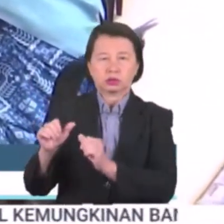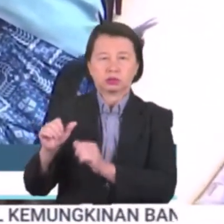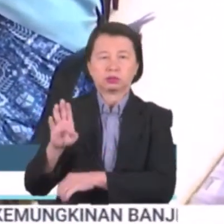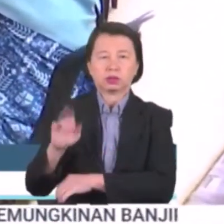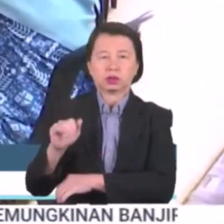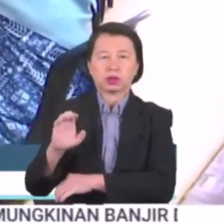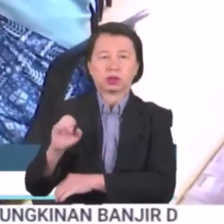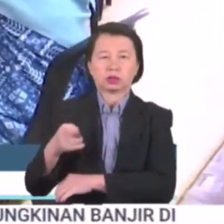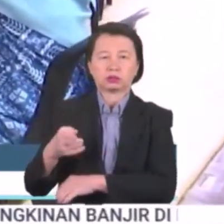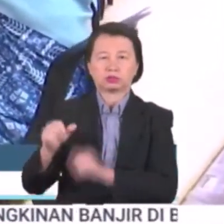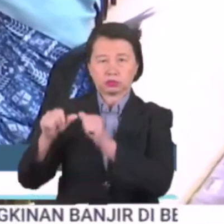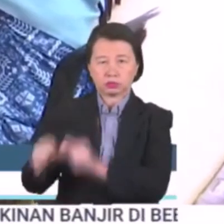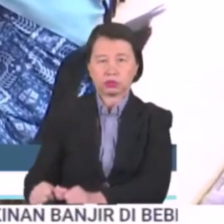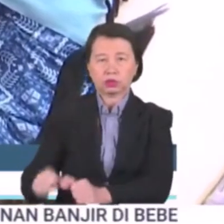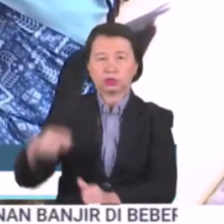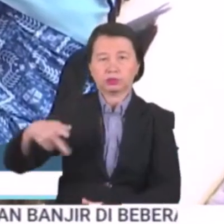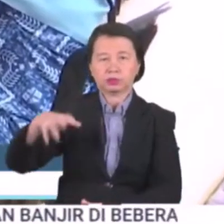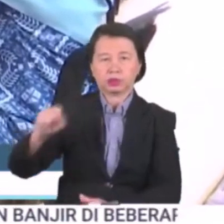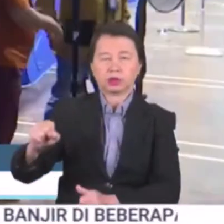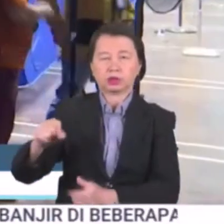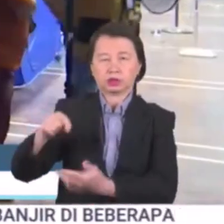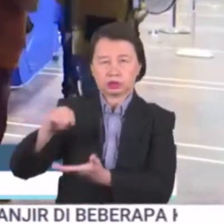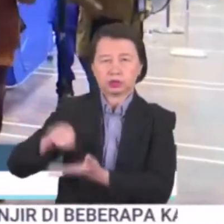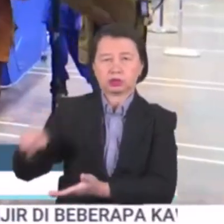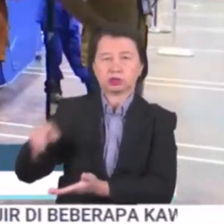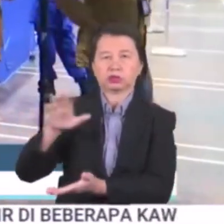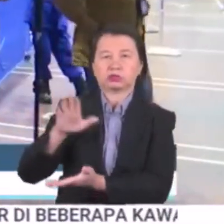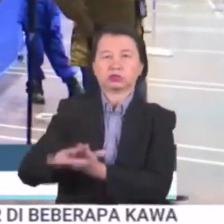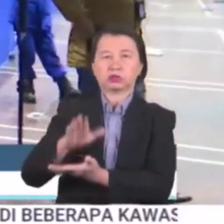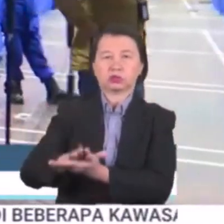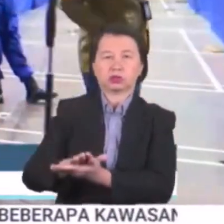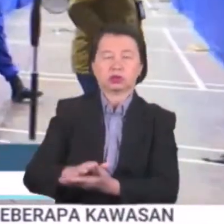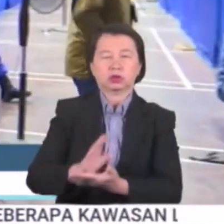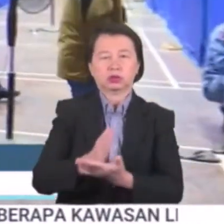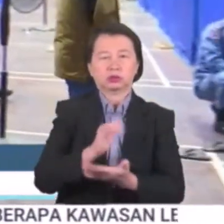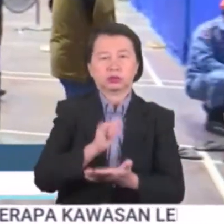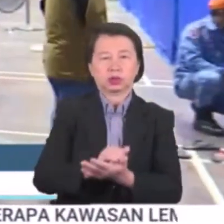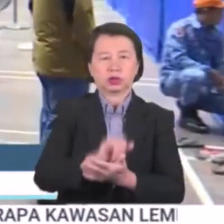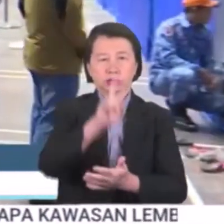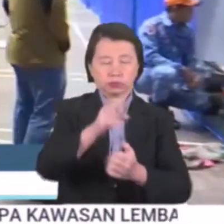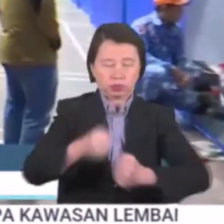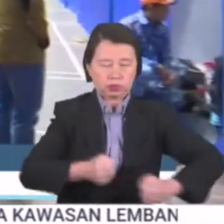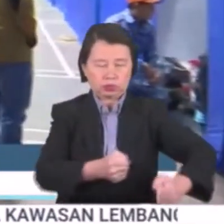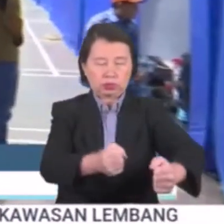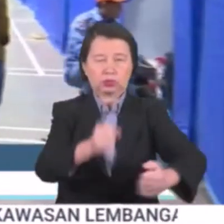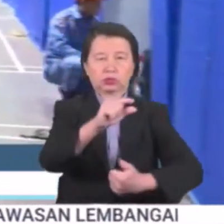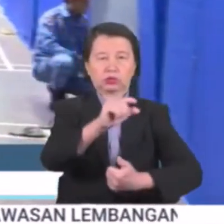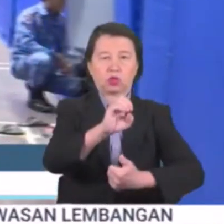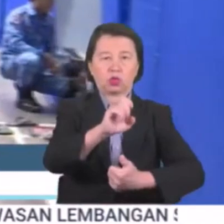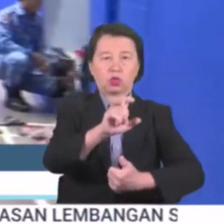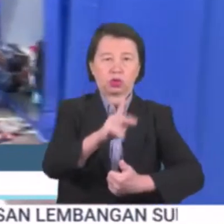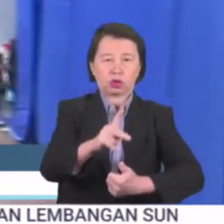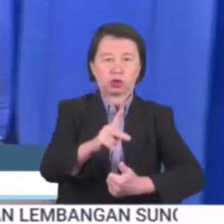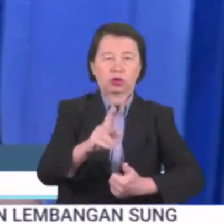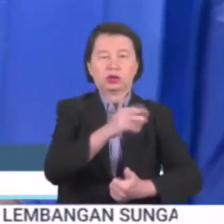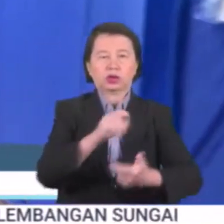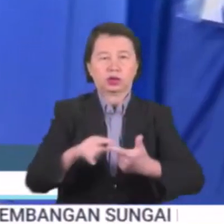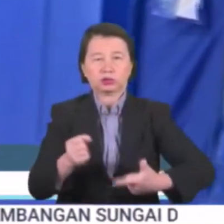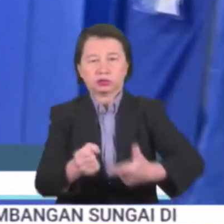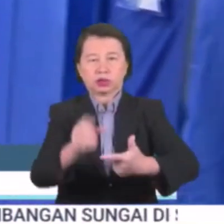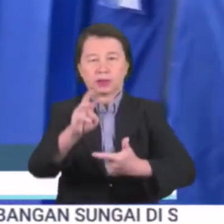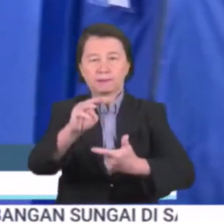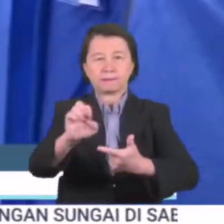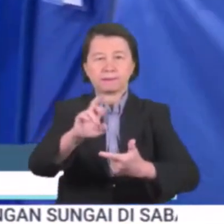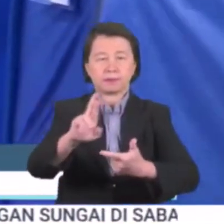Bacok masih ditempatkan di PPS SMK Beris Pancur. Sementara itu, dua sungai iaitu Sungai Golok di Rantau Panjang dan